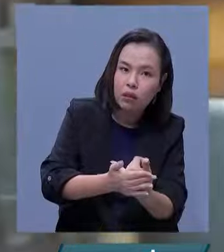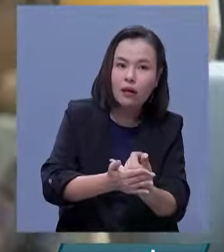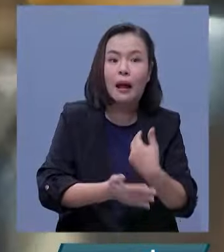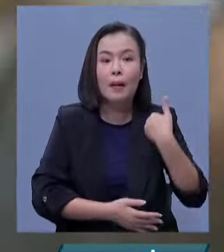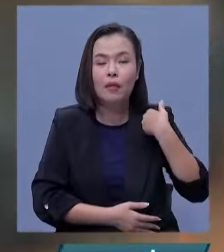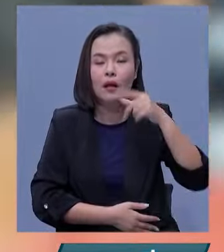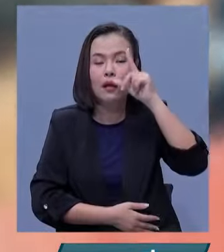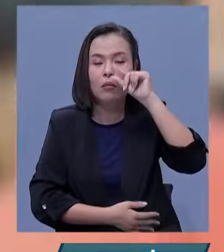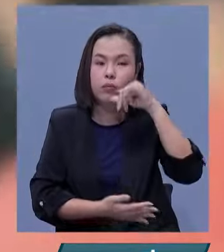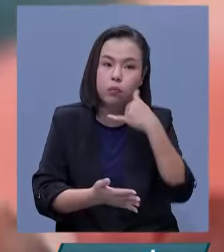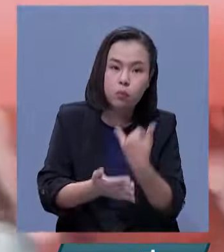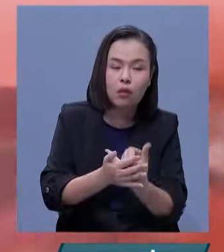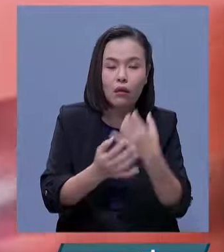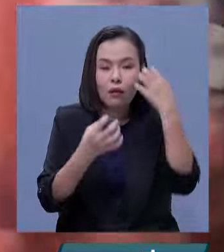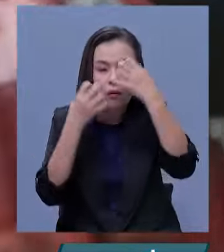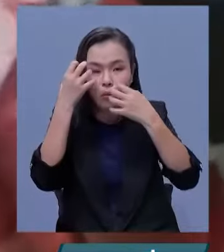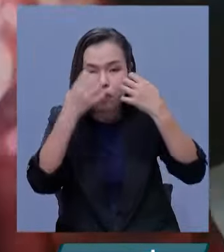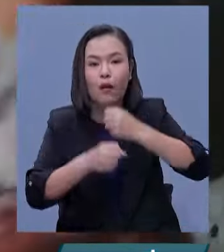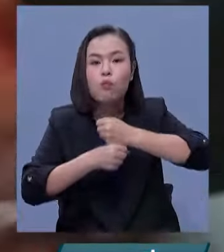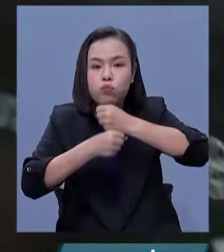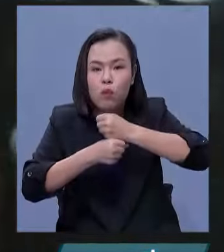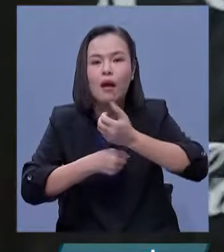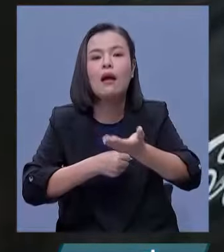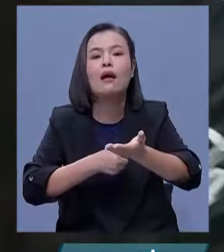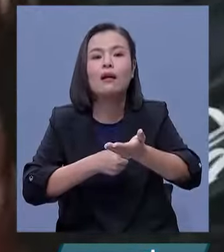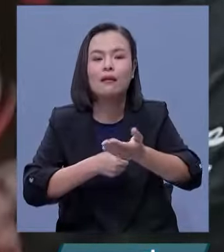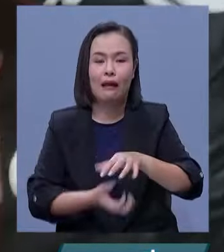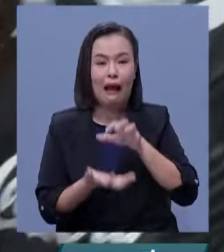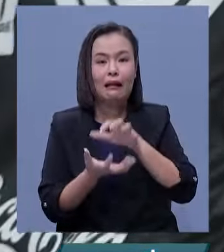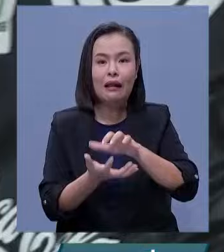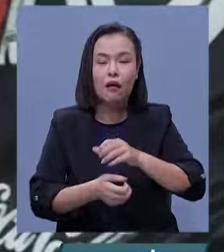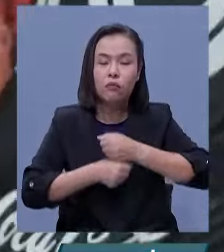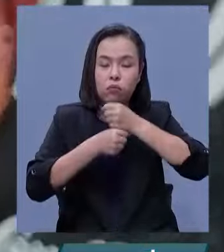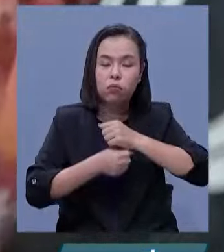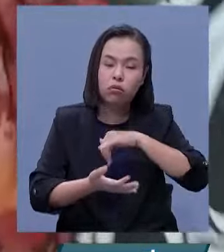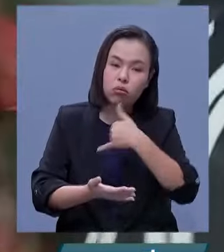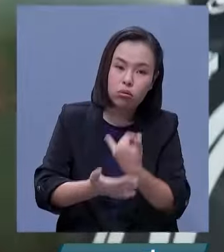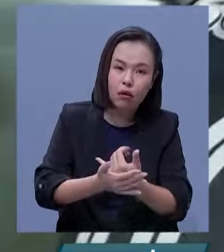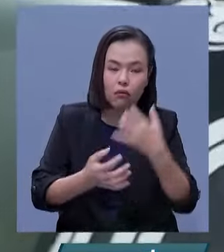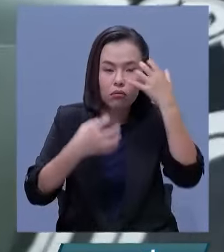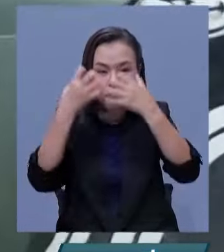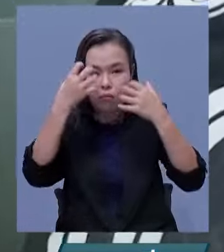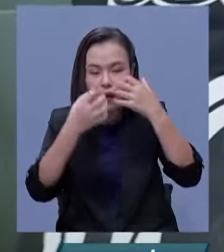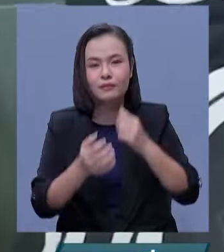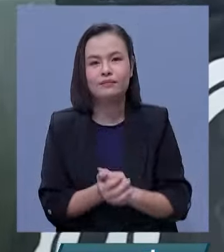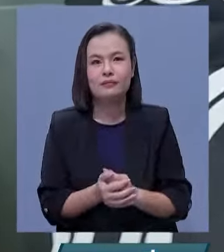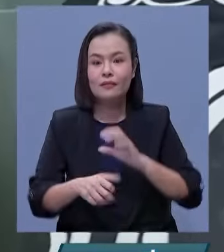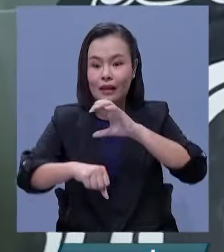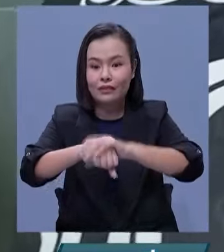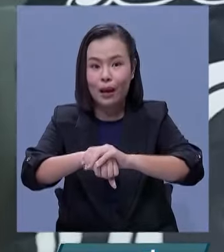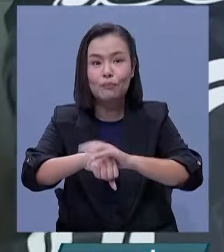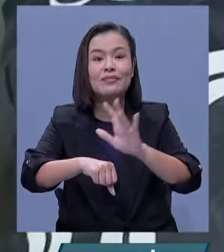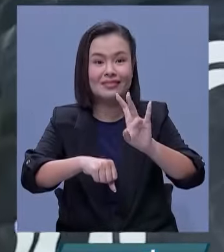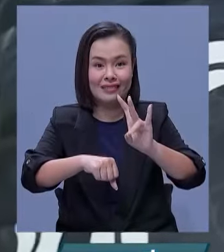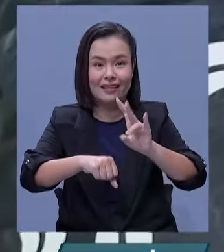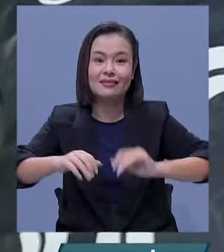ก็มีเหรอ ก็มีก็ผู้สูงอายุทั้งนั้นคุณจอยที่มาเล่นกันเนี่ยนะครับแต่สุดท้ายเจ้าหน้าที่ก็สามารถควบคุมตัวได้ทั้งหมด7คน